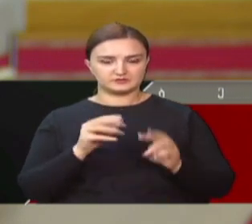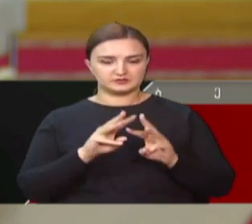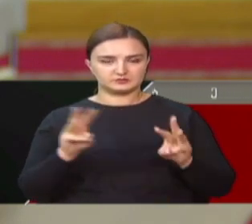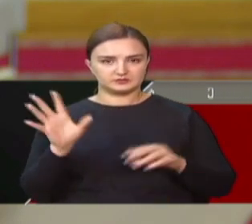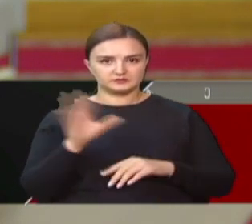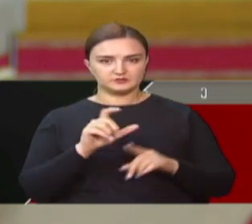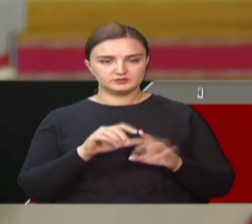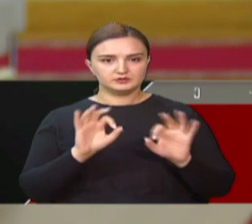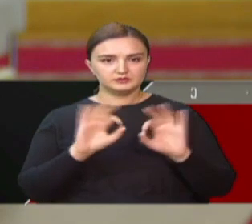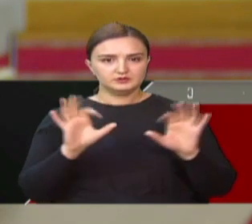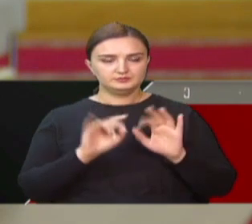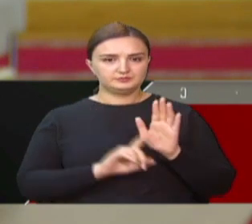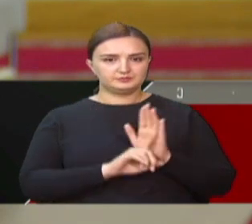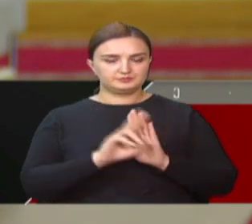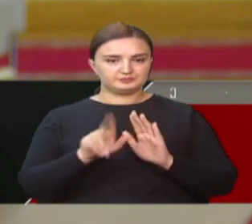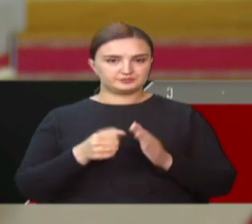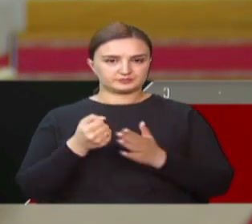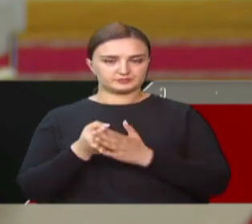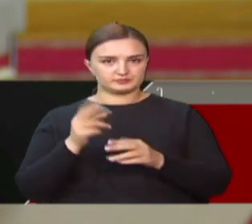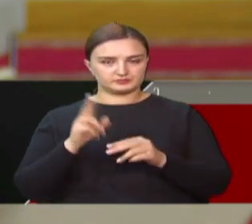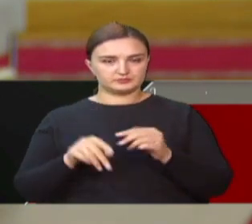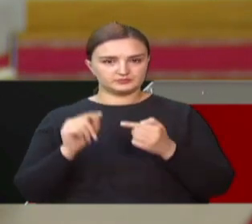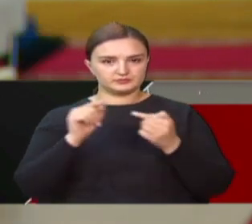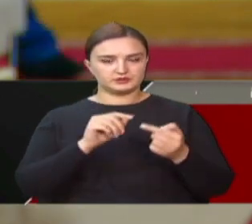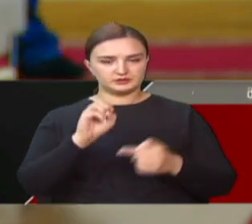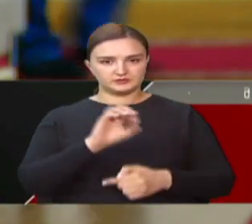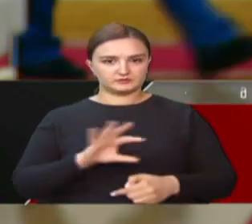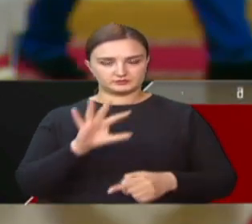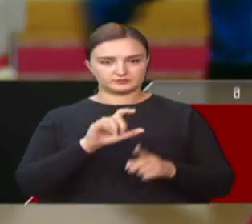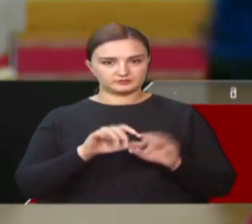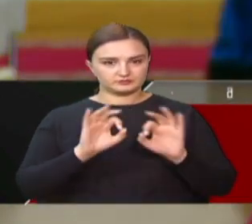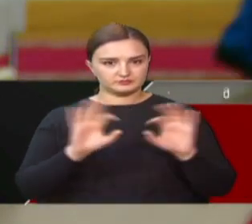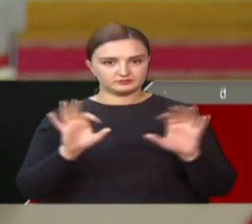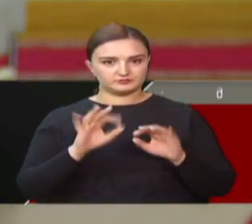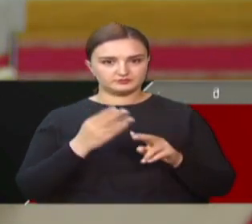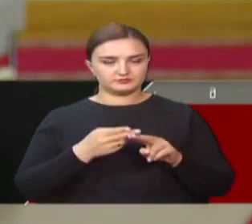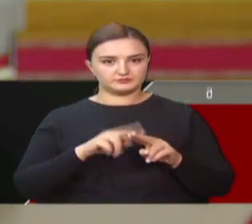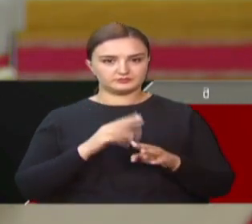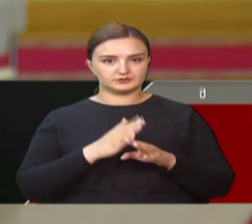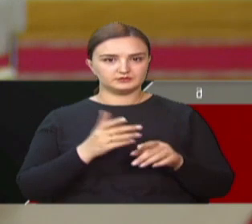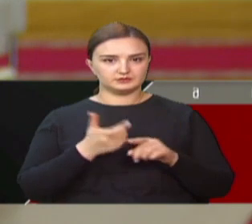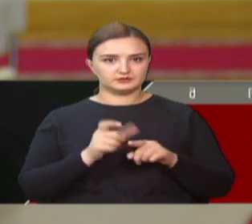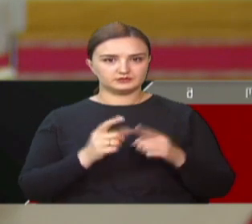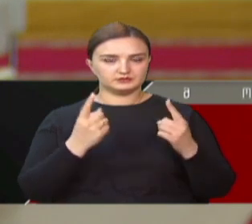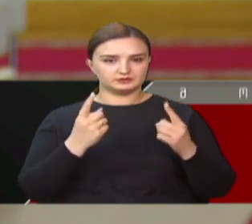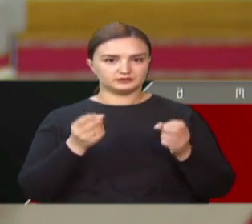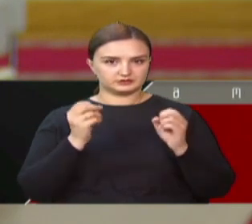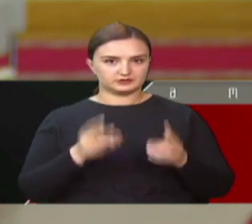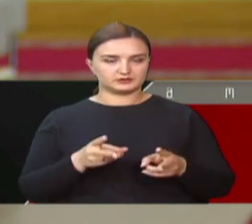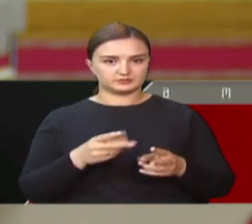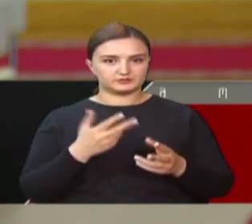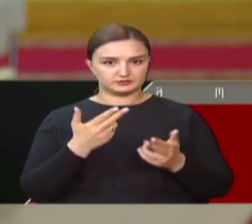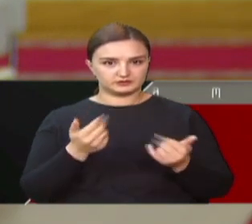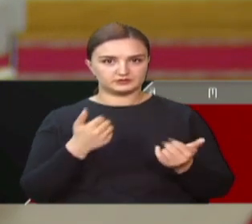ყველა განცხადება, რომელიც იწყება და მთავრდება მათ შორის ანტიდასავლური გზავნილებით, რაც არის ძალიან სახიფათო. ამიტომ კი მე